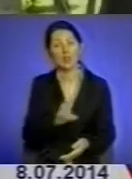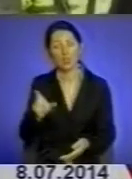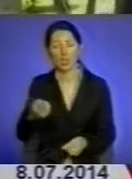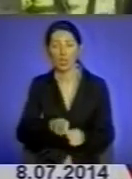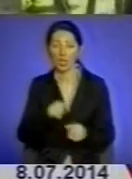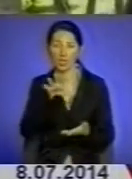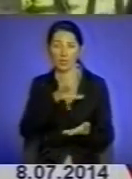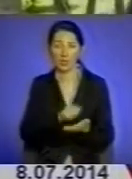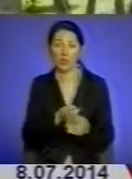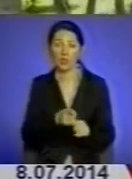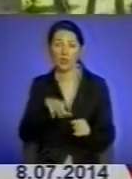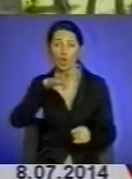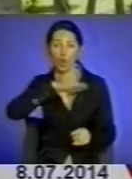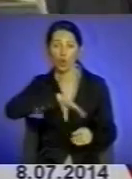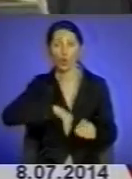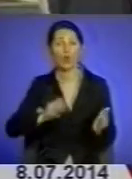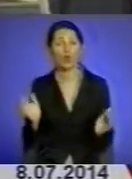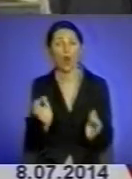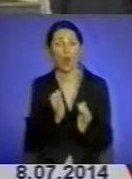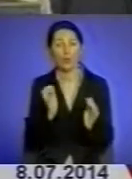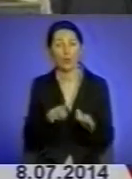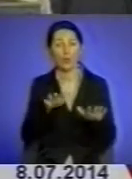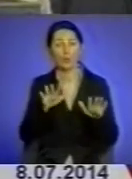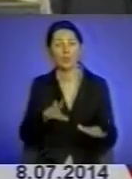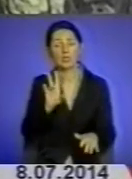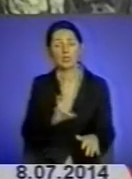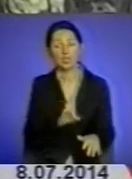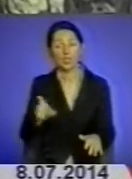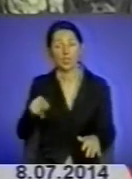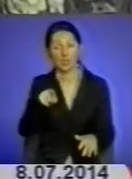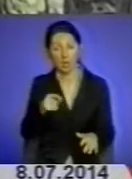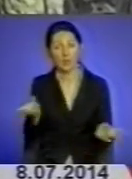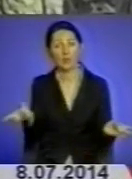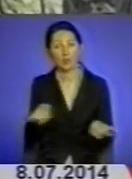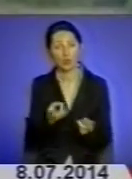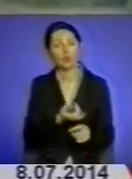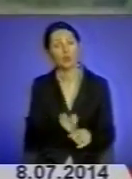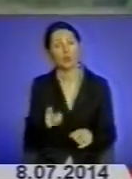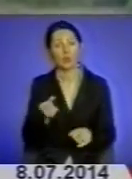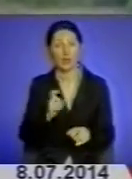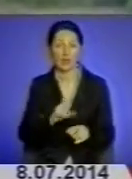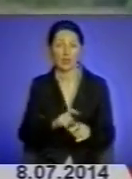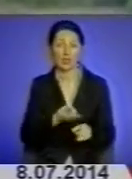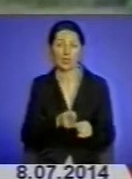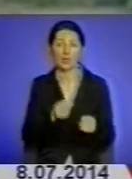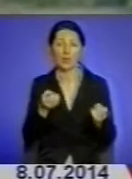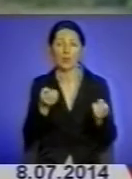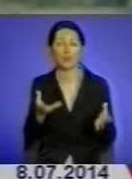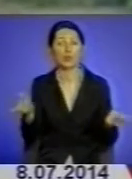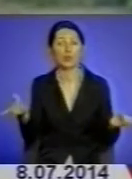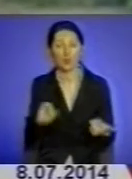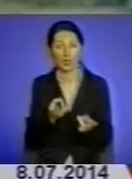займаються цією духовною опікою. Місце священника там, де його потребують найбільше. Це просто як необхідність, як воздух, скажімо